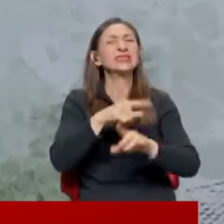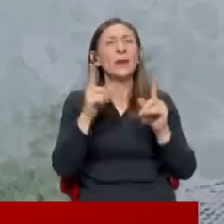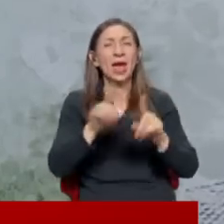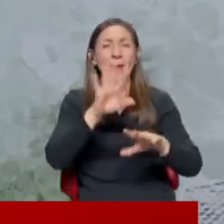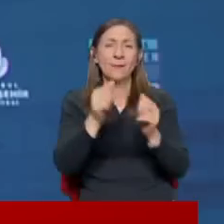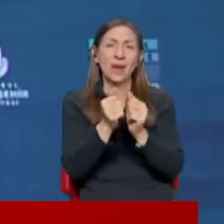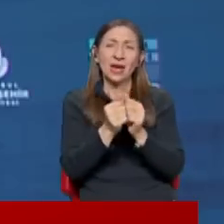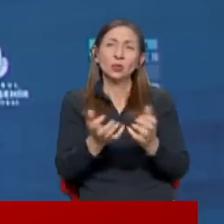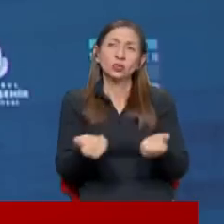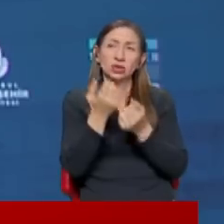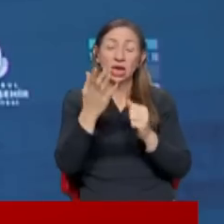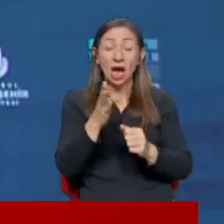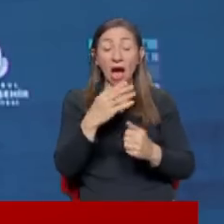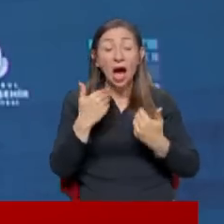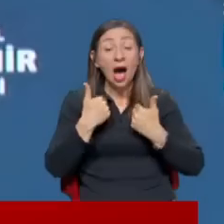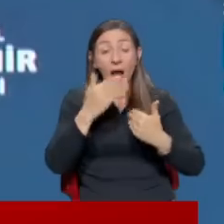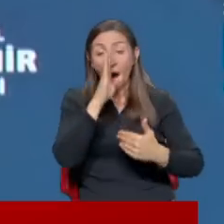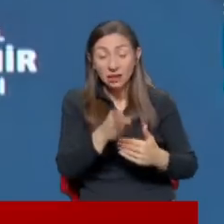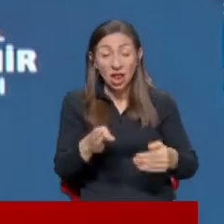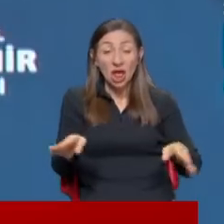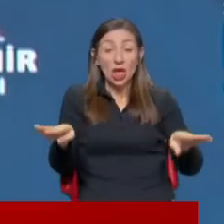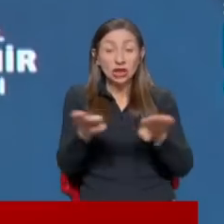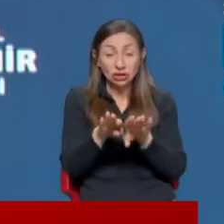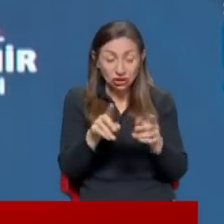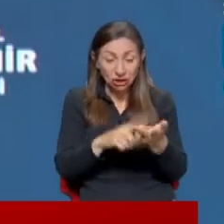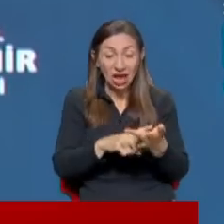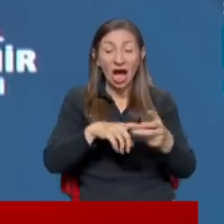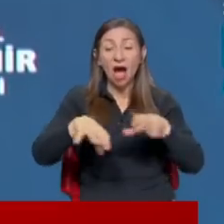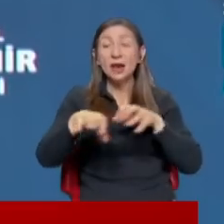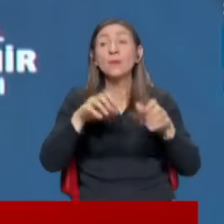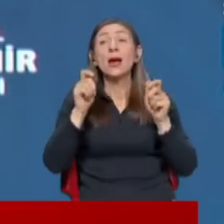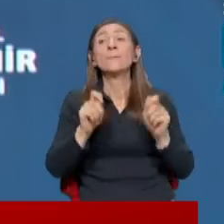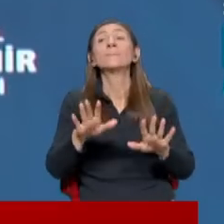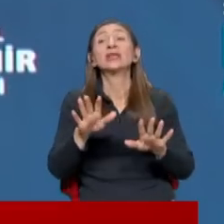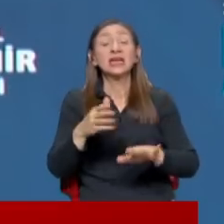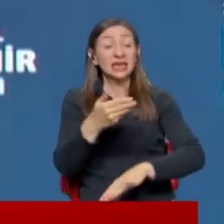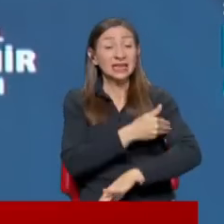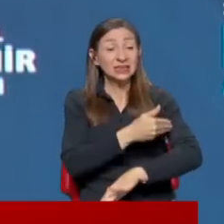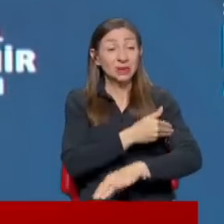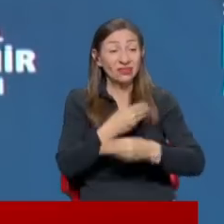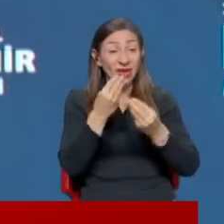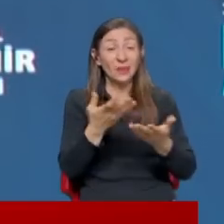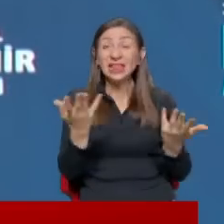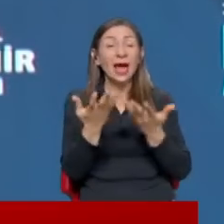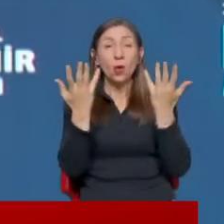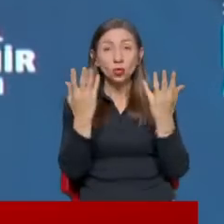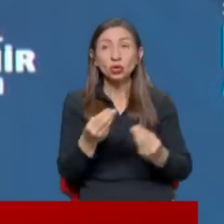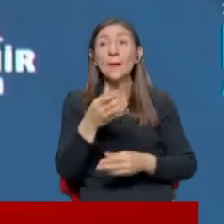beraber çıkartacağız. Adaletle, eşitlikle ayrım etmeden hizmet etmenin ne